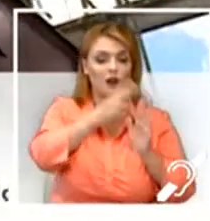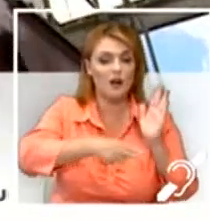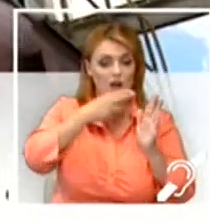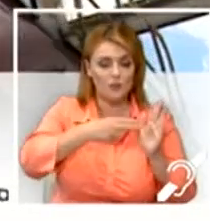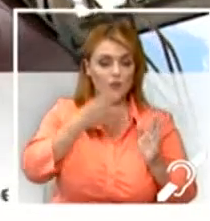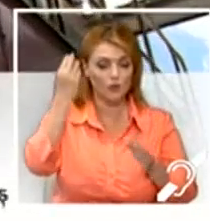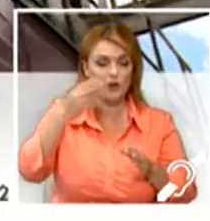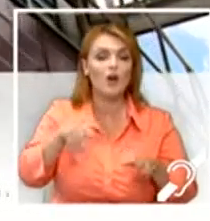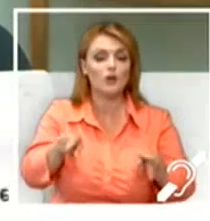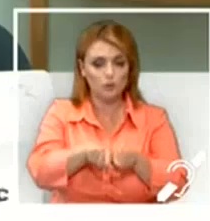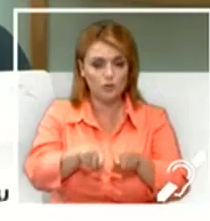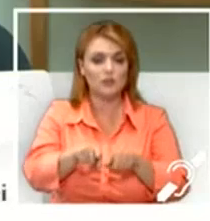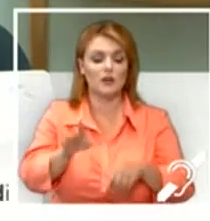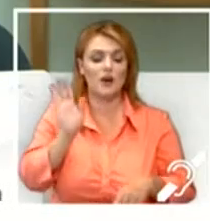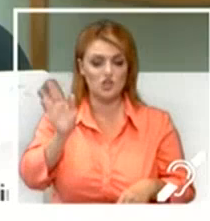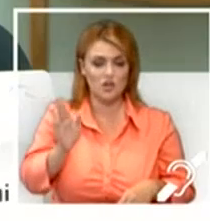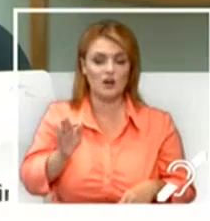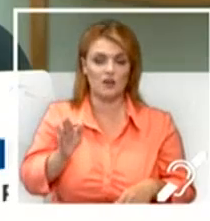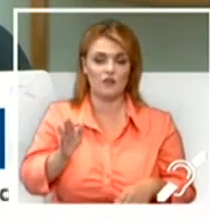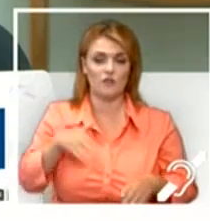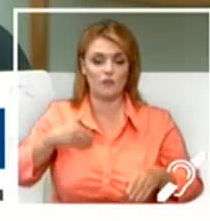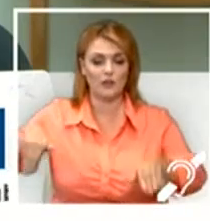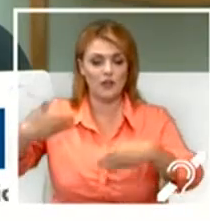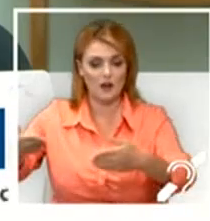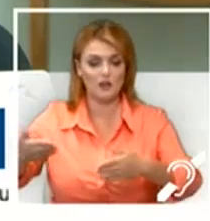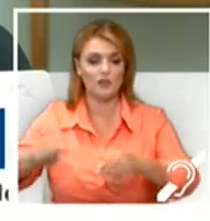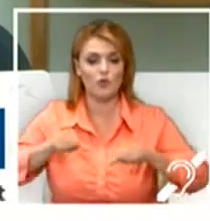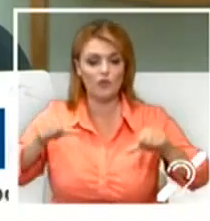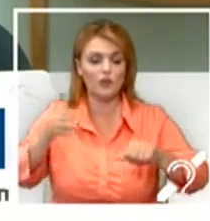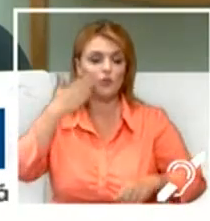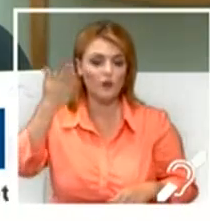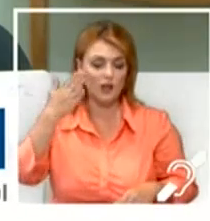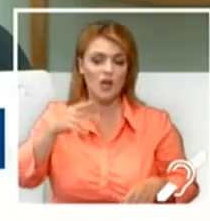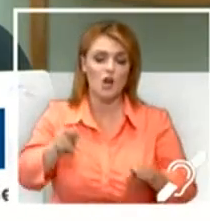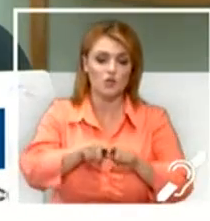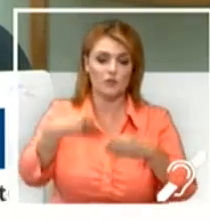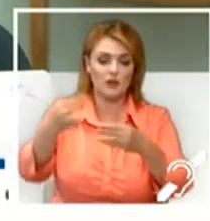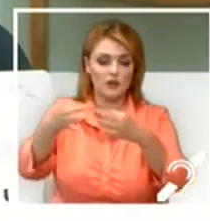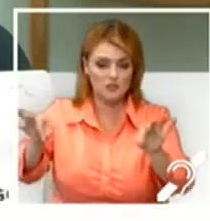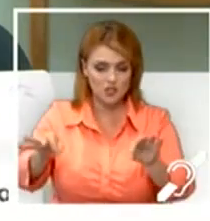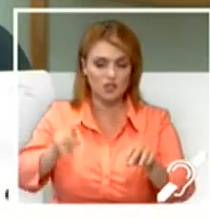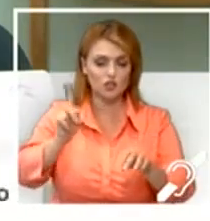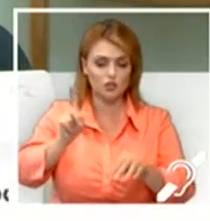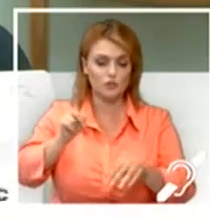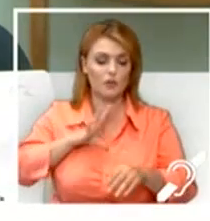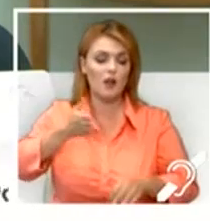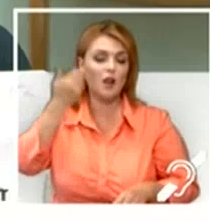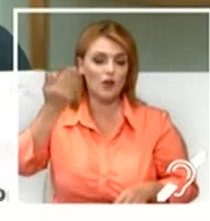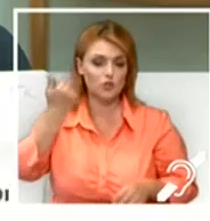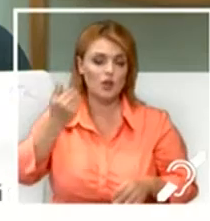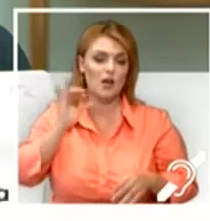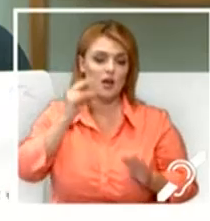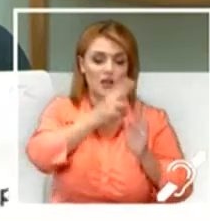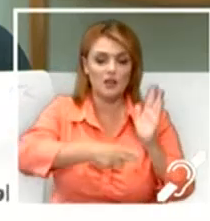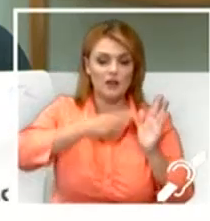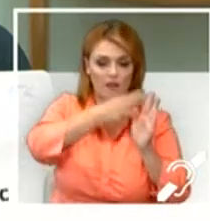Moldovei. Vrem să adresăm vreo 77 de kilometri care sunt cea mai proastă stare, să investim vreo 50 de milioane